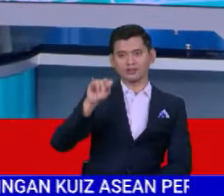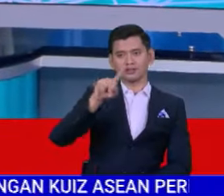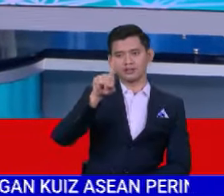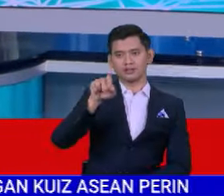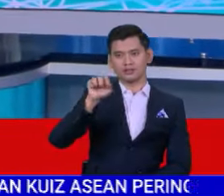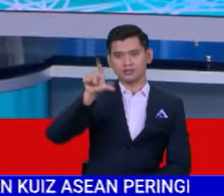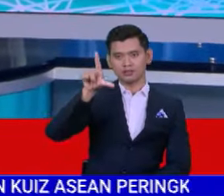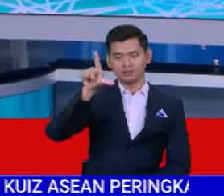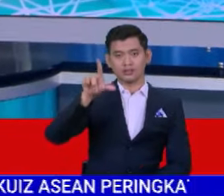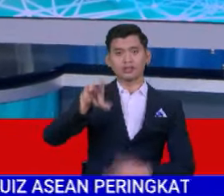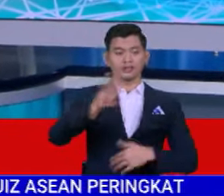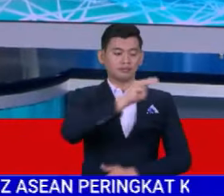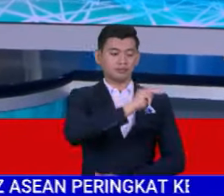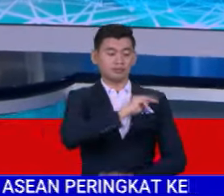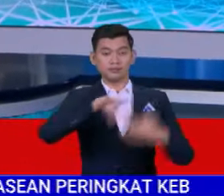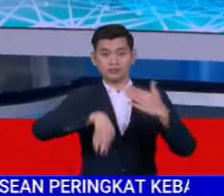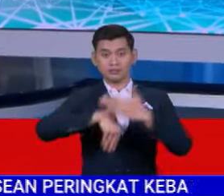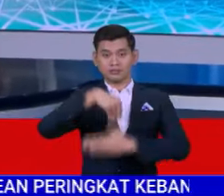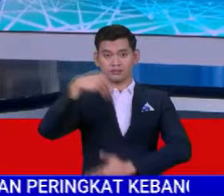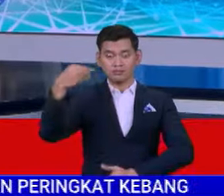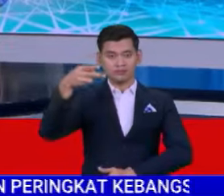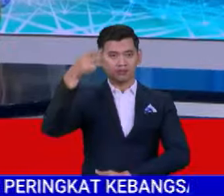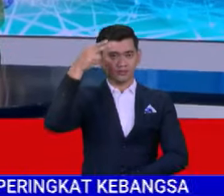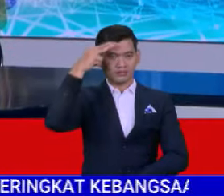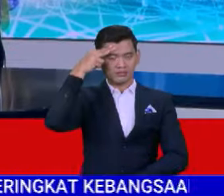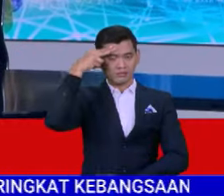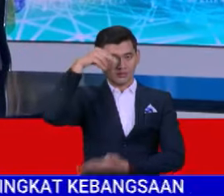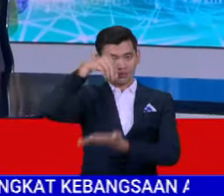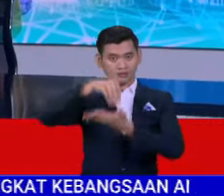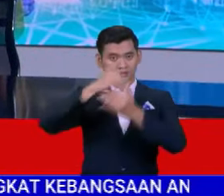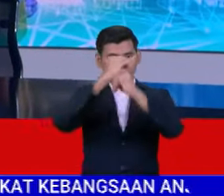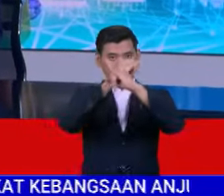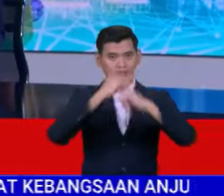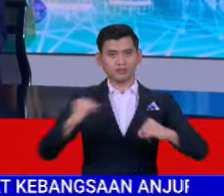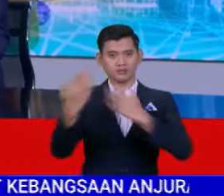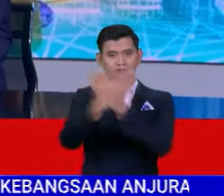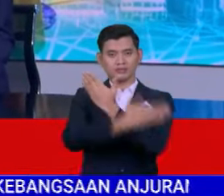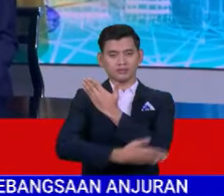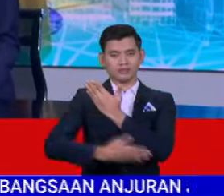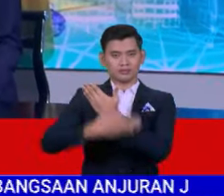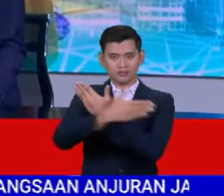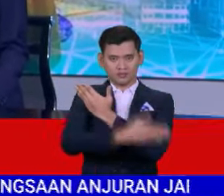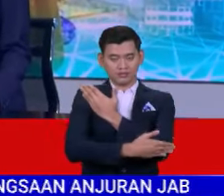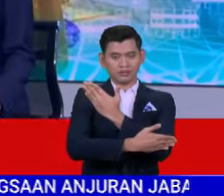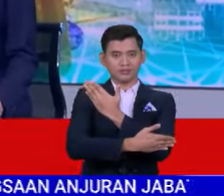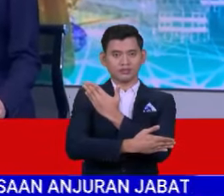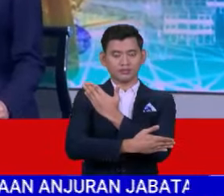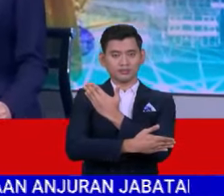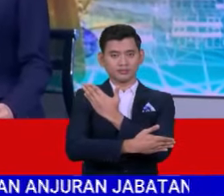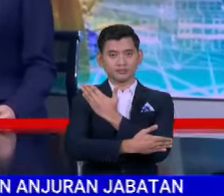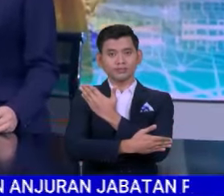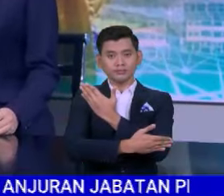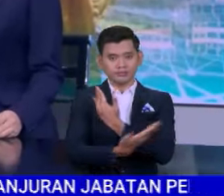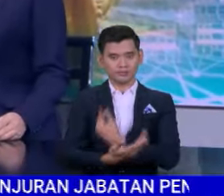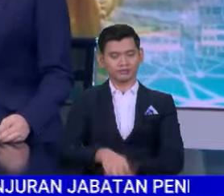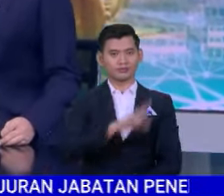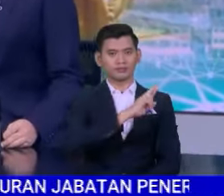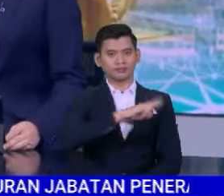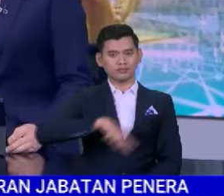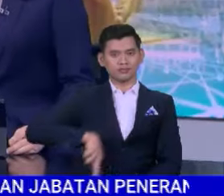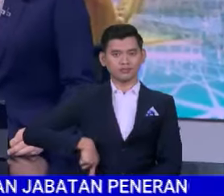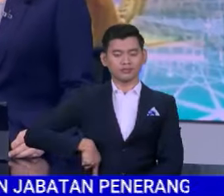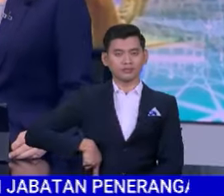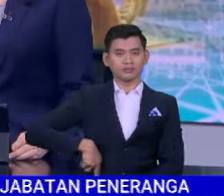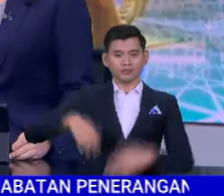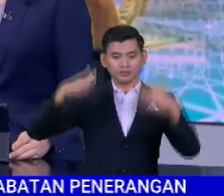Al-Saud, Menteri Luar Arab Saudi di Istana Negara. Turut berangkat Pemangku Raja Pahang Tengku Mahkota Tengku Hasan Al-Ibrahim Alam